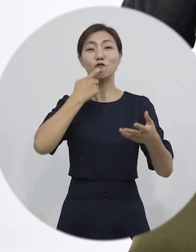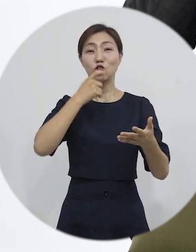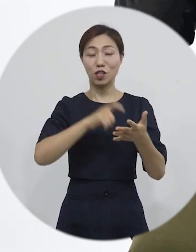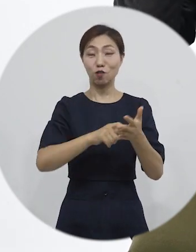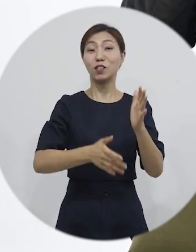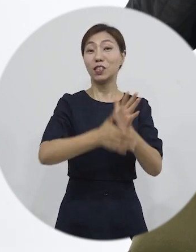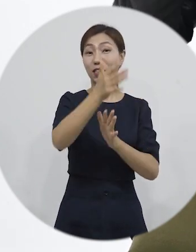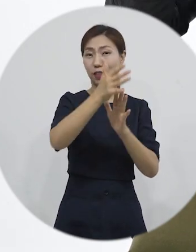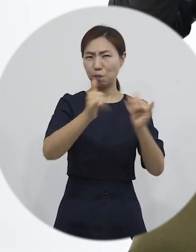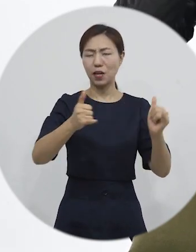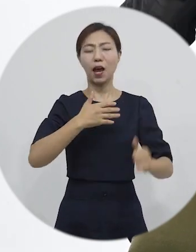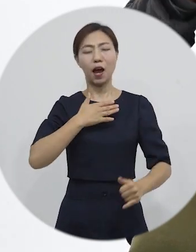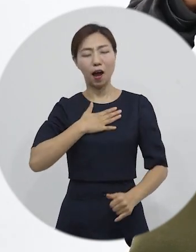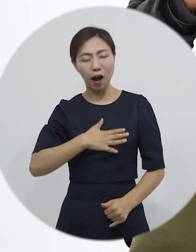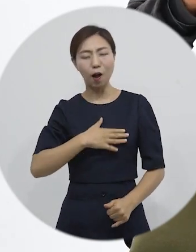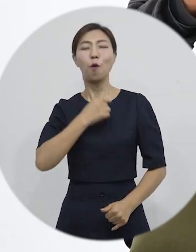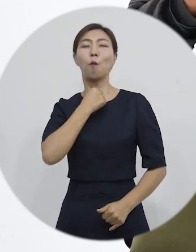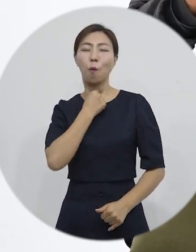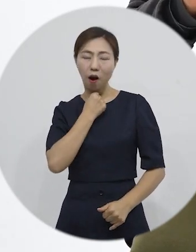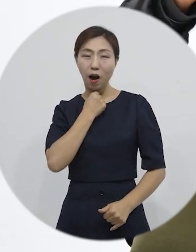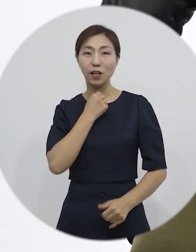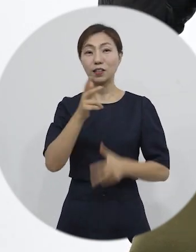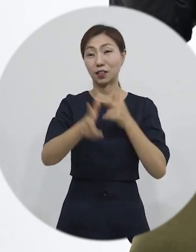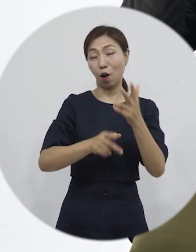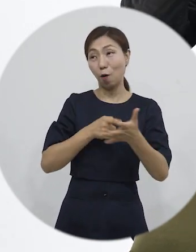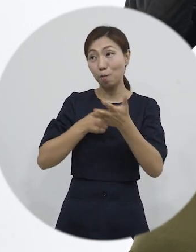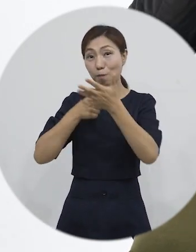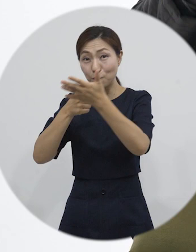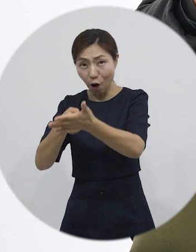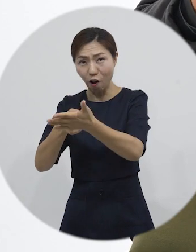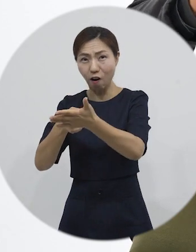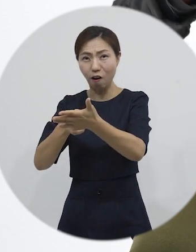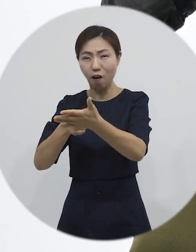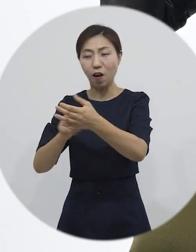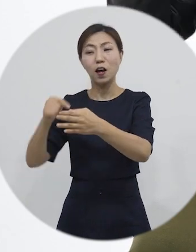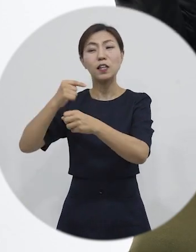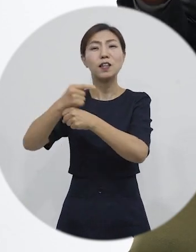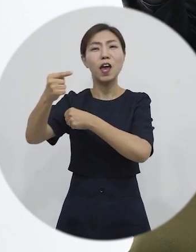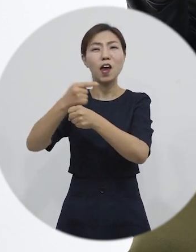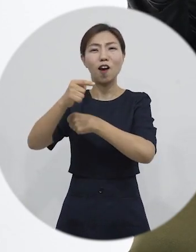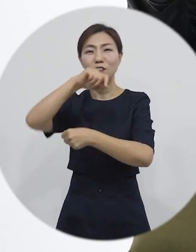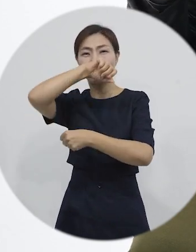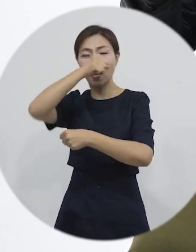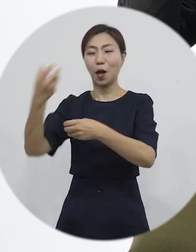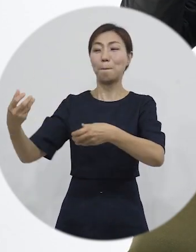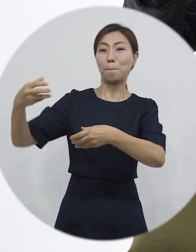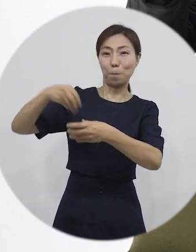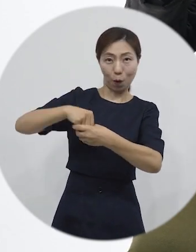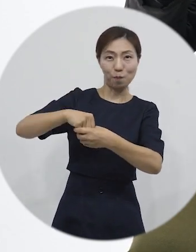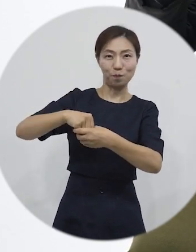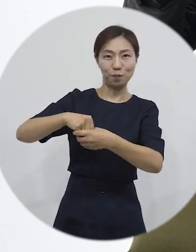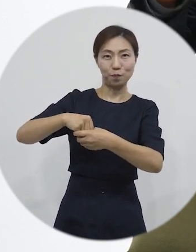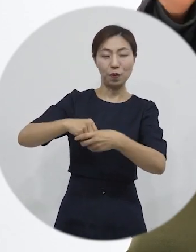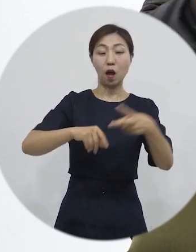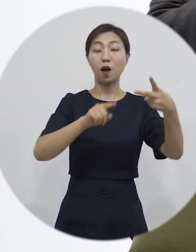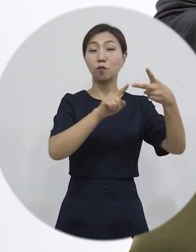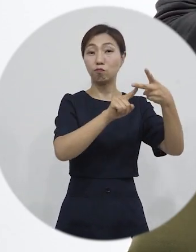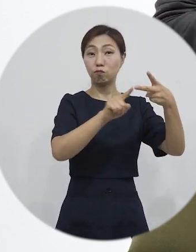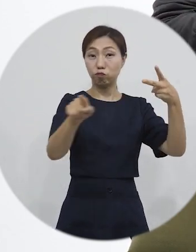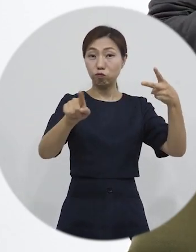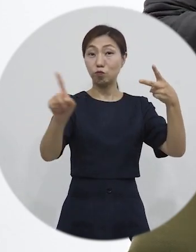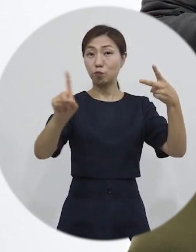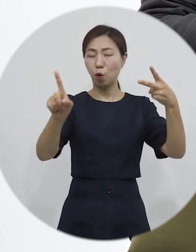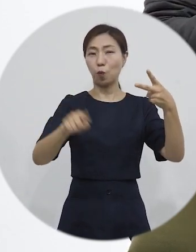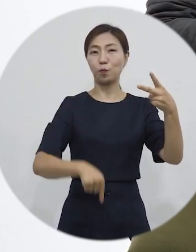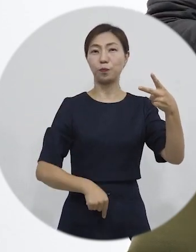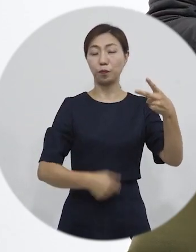주민이 원하는 사업의 우선순위를 정해서 차년도 예산안에 반영시키는 과정. 요게 이제 하나고요. 다른